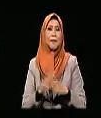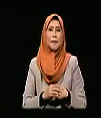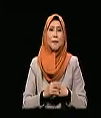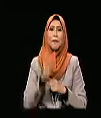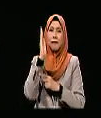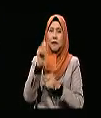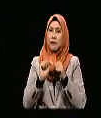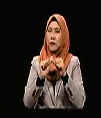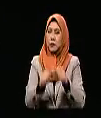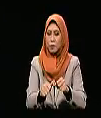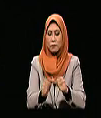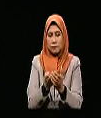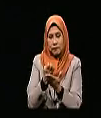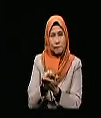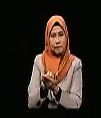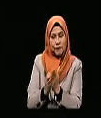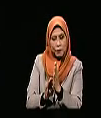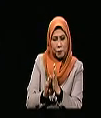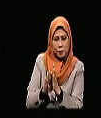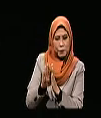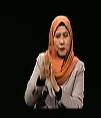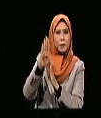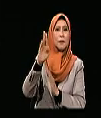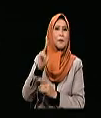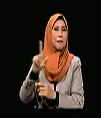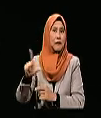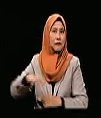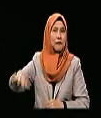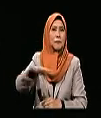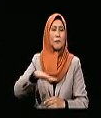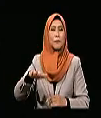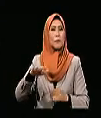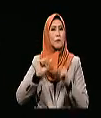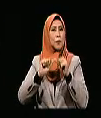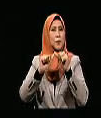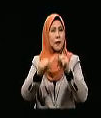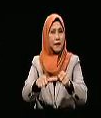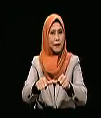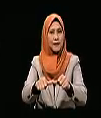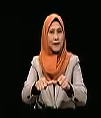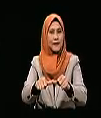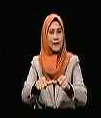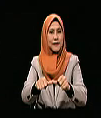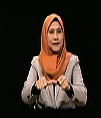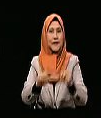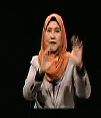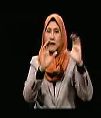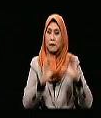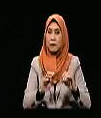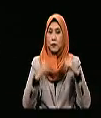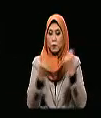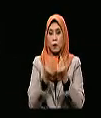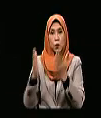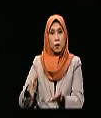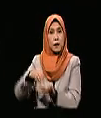akan teruskan pertumbuhan ekonomi di wilayah persekutuan ini supaya berterusan dengan pendekatan iaitu mereka yang di kalangan